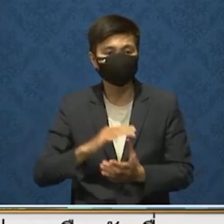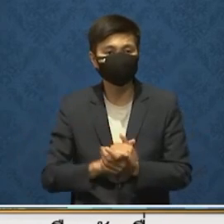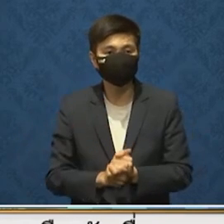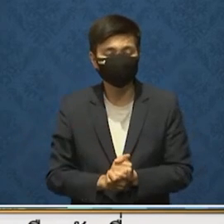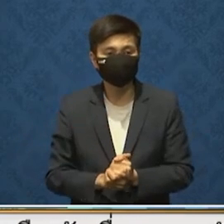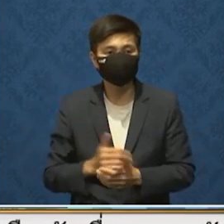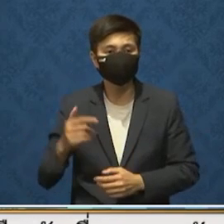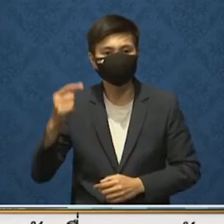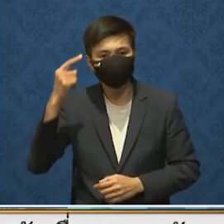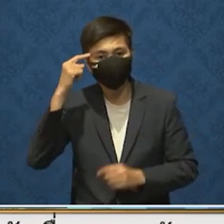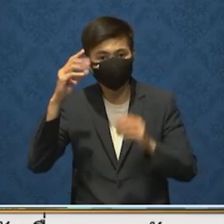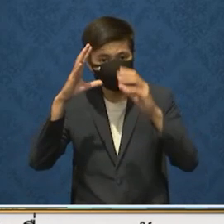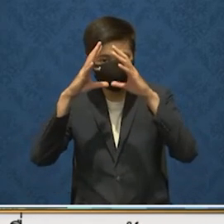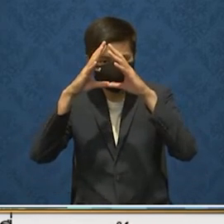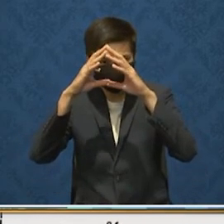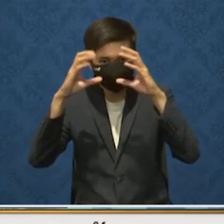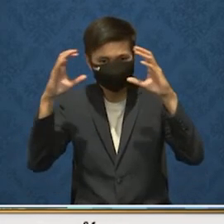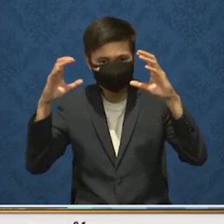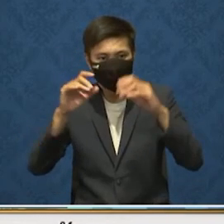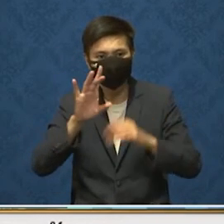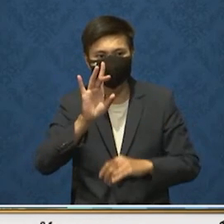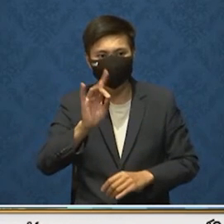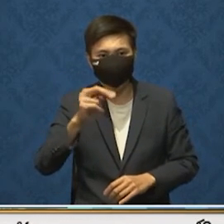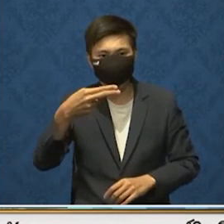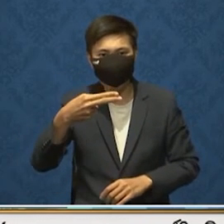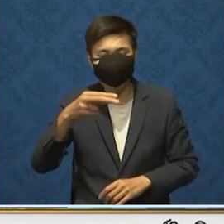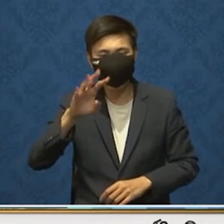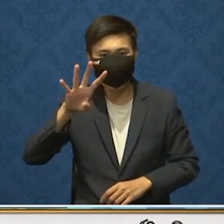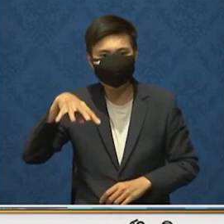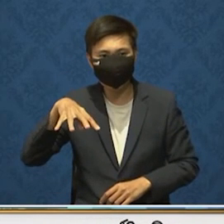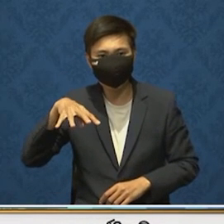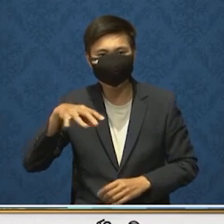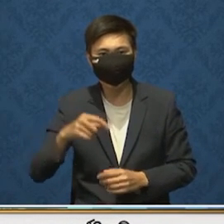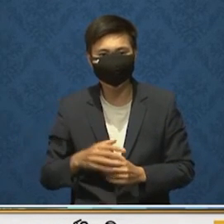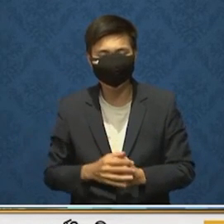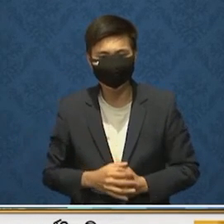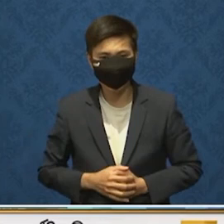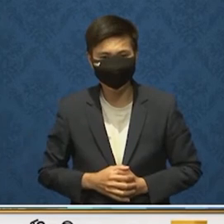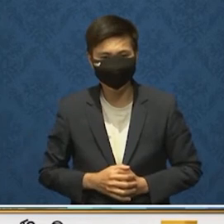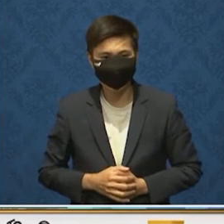ประยดมีเซลสมองเพีงแค่ 8 บืน 4,000 เซล์ทั้นั้นะครับ